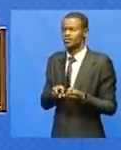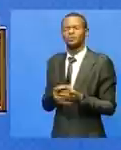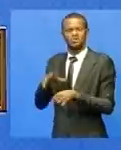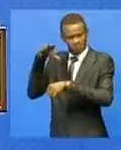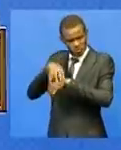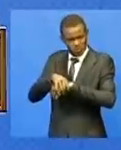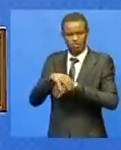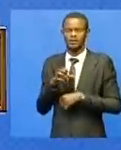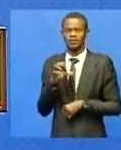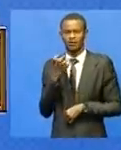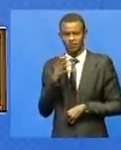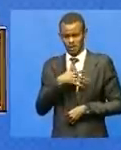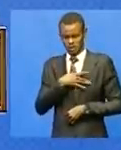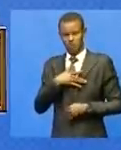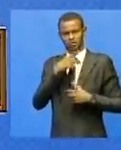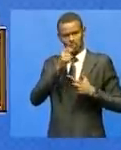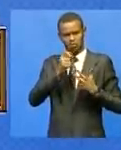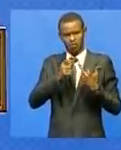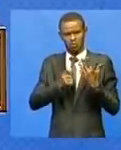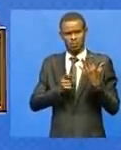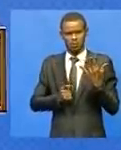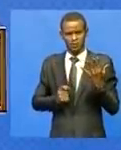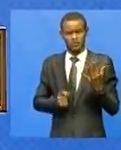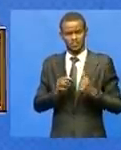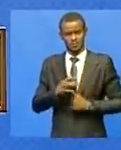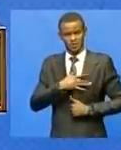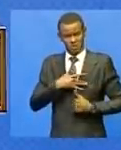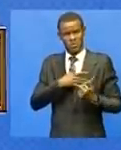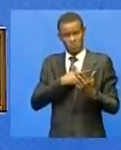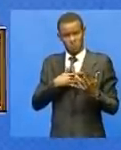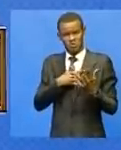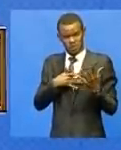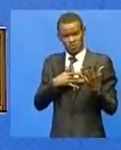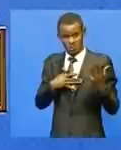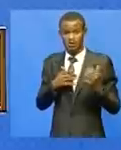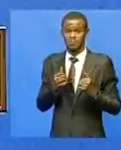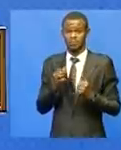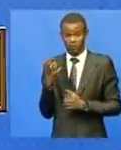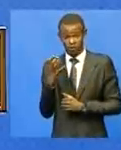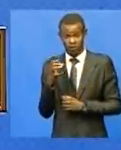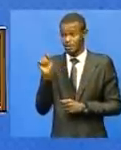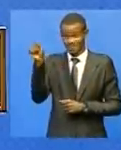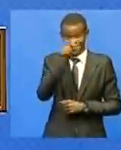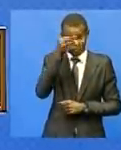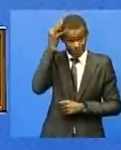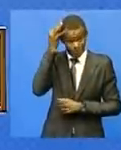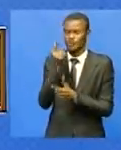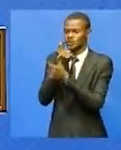Marabo, Massianongo, Kuka, Kiabusuku, Malumbao, Malumbata ont aussi été